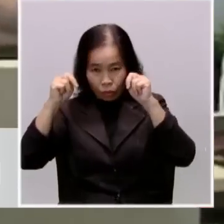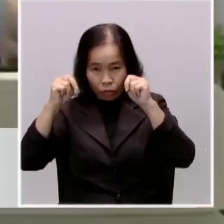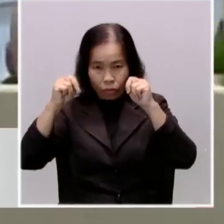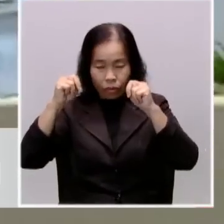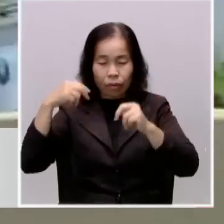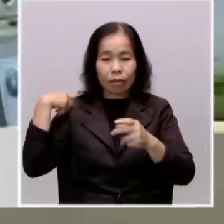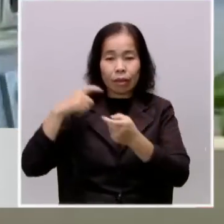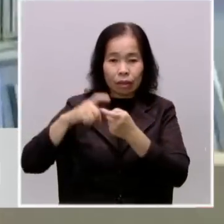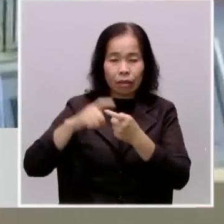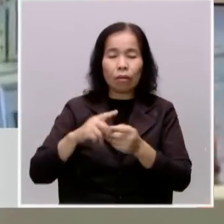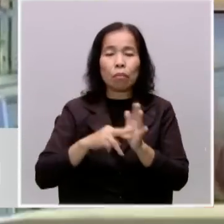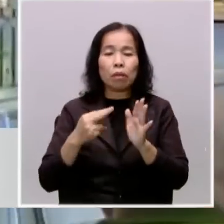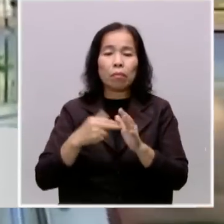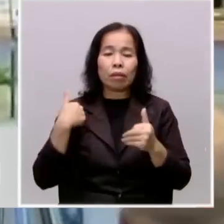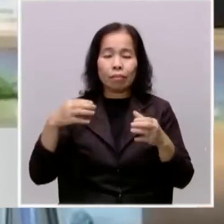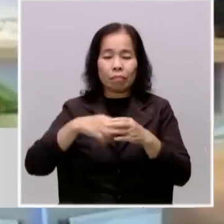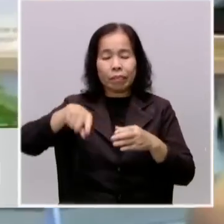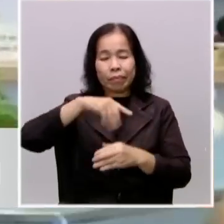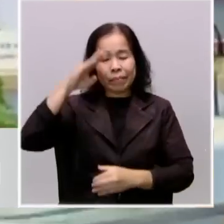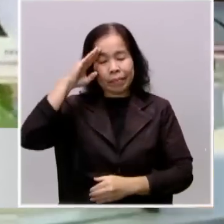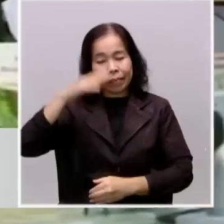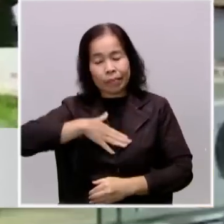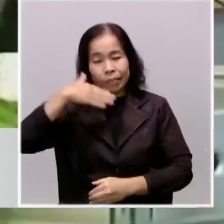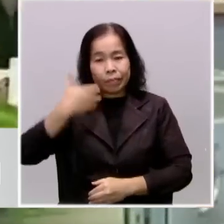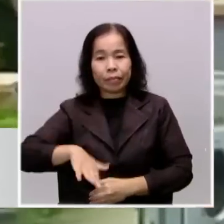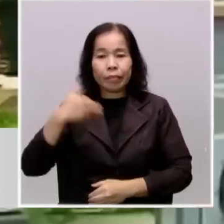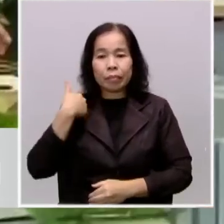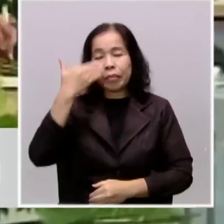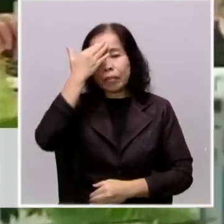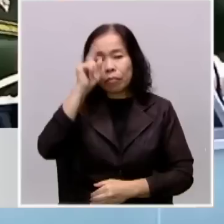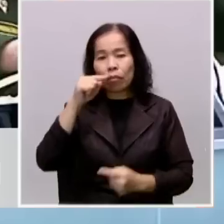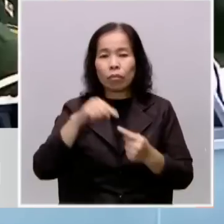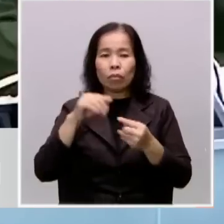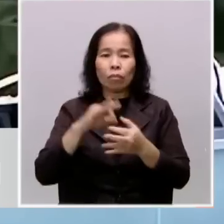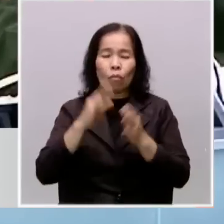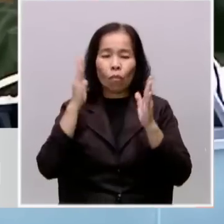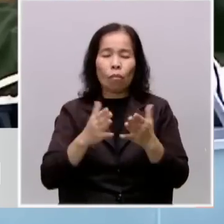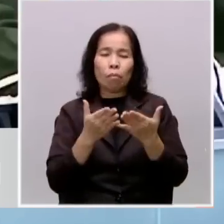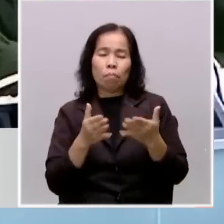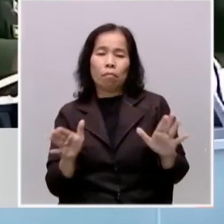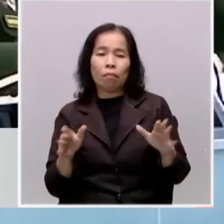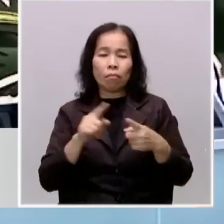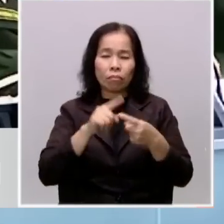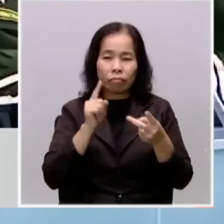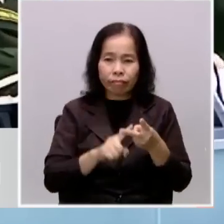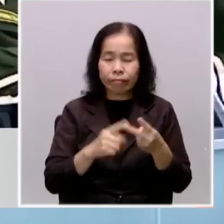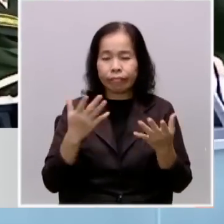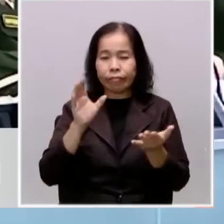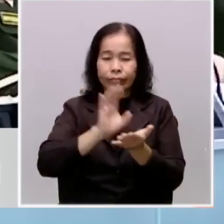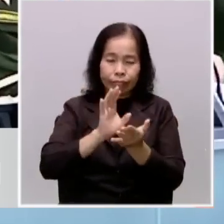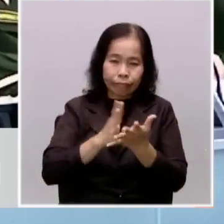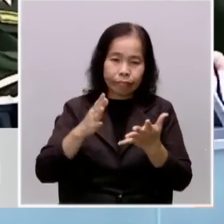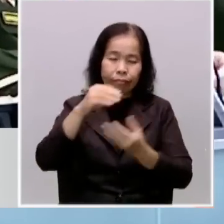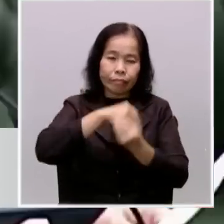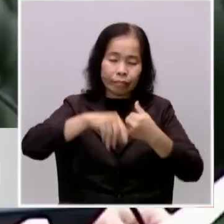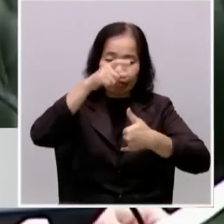จะทำให้กองทัพรัสเซียนั้นไม่ค่อยสบายใจเท่าไหร่นักนะคะเรื่องของอิทธิพลที่เพิ่มมากขึ้นแล้วก็เรื่องของการใช้เงินทุนและบทบาท